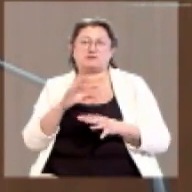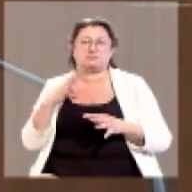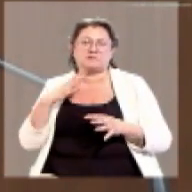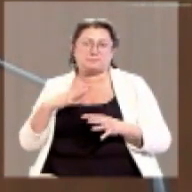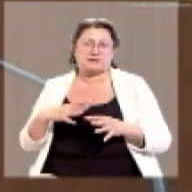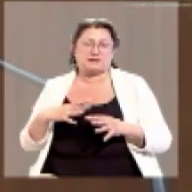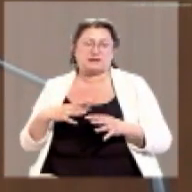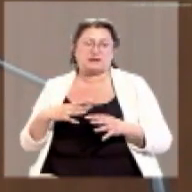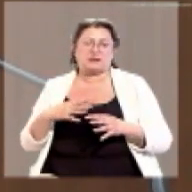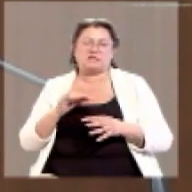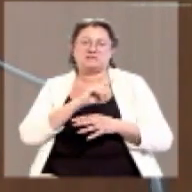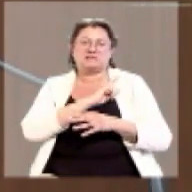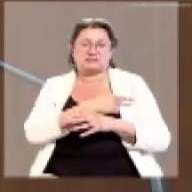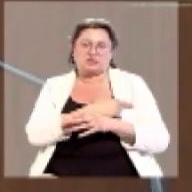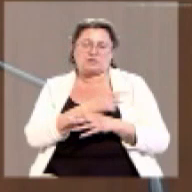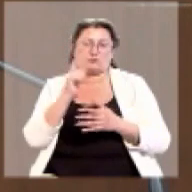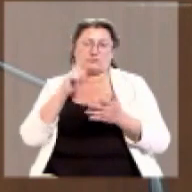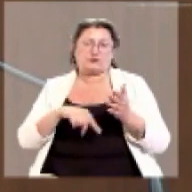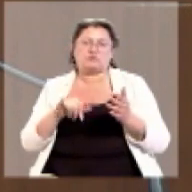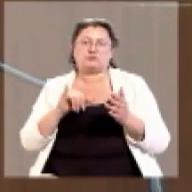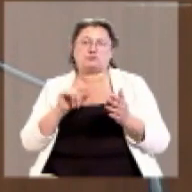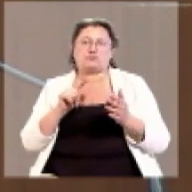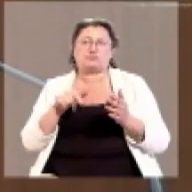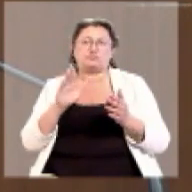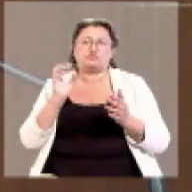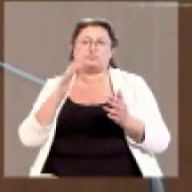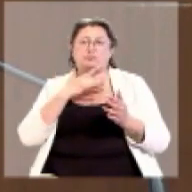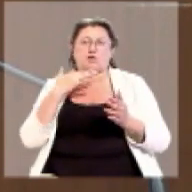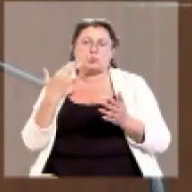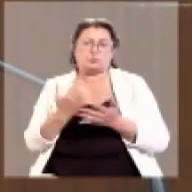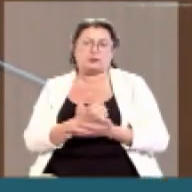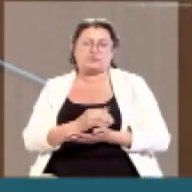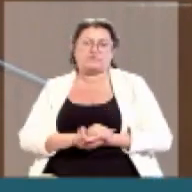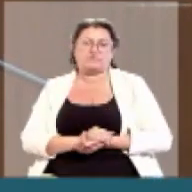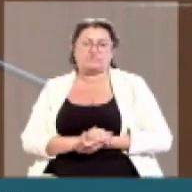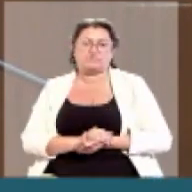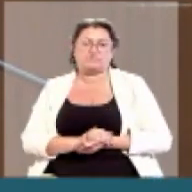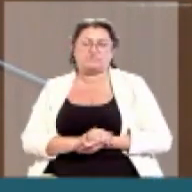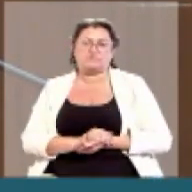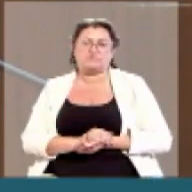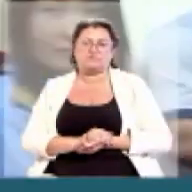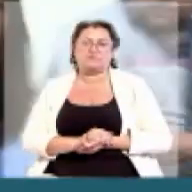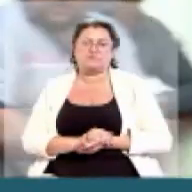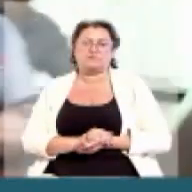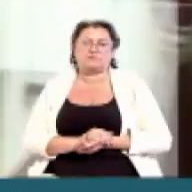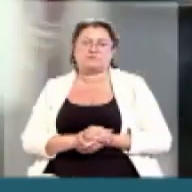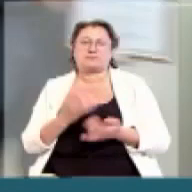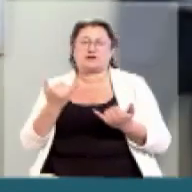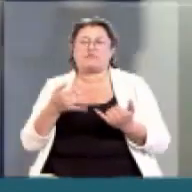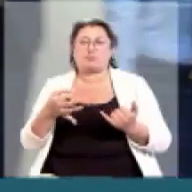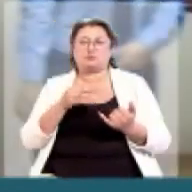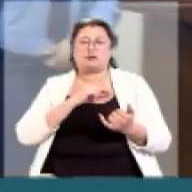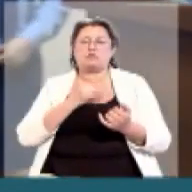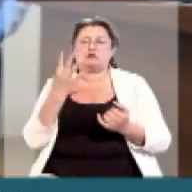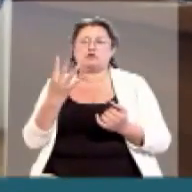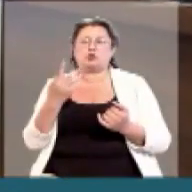төзімділік, шыдамдылық, таусылмас күш тілеймін. Алда әлі талай жетістіктерге жетеміз деген сенімдемін. Қазір облыста 4